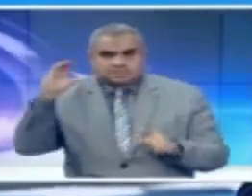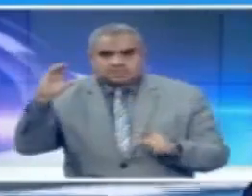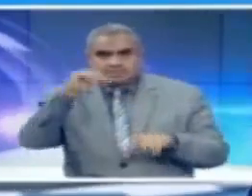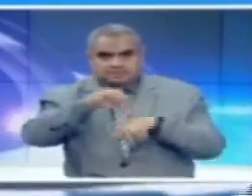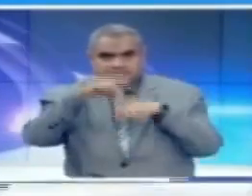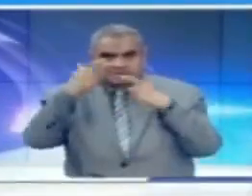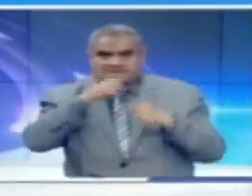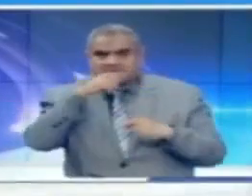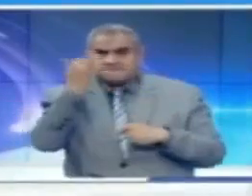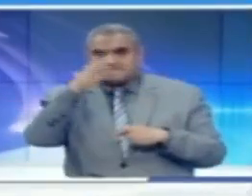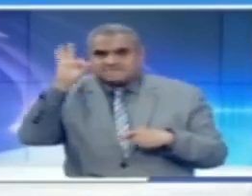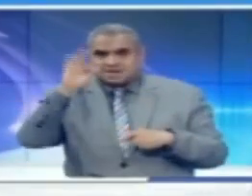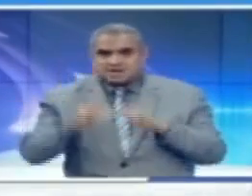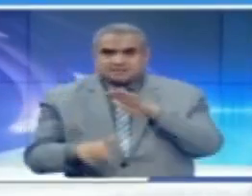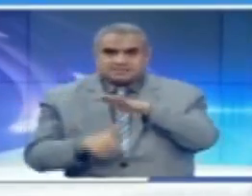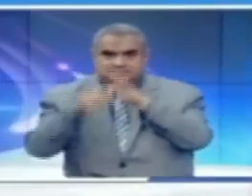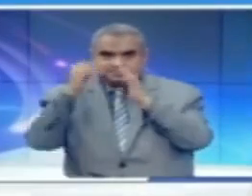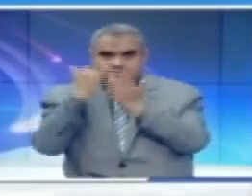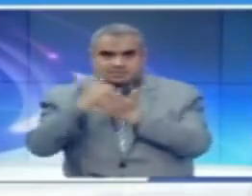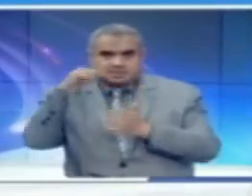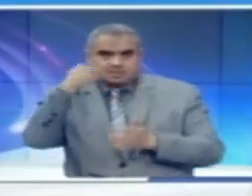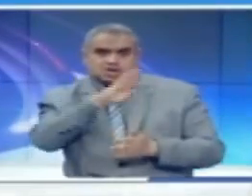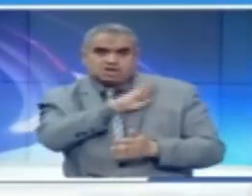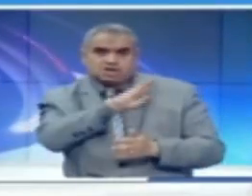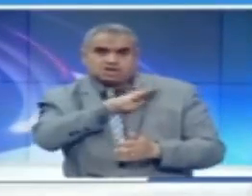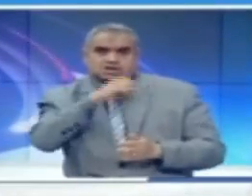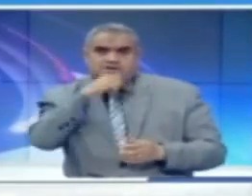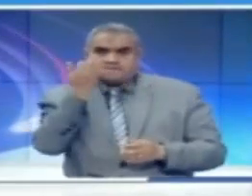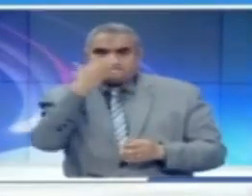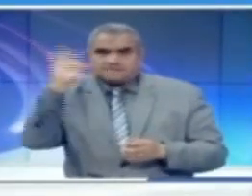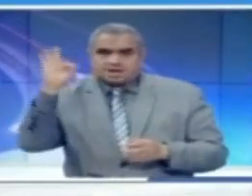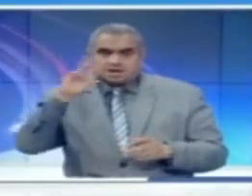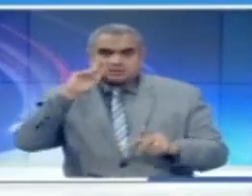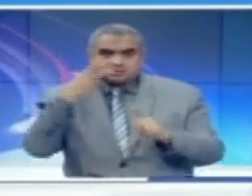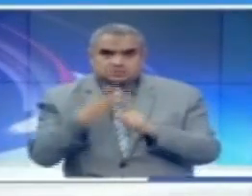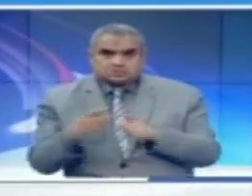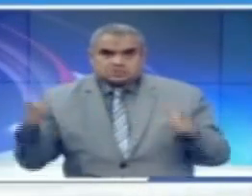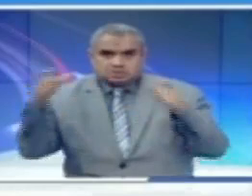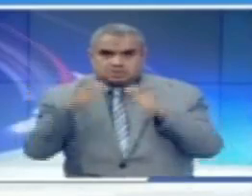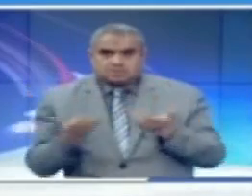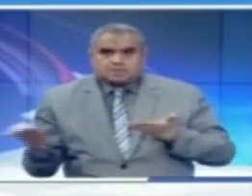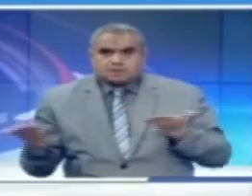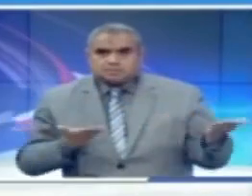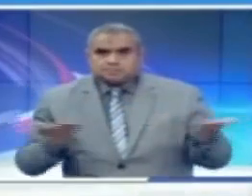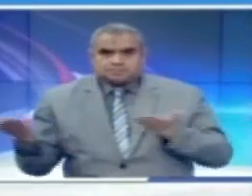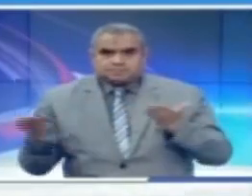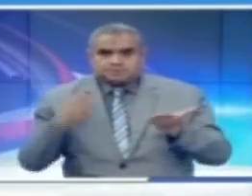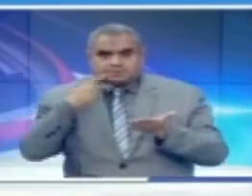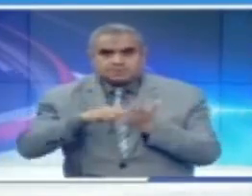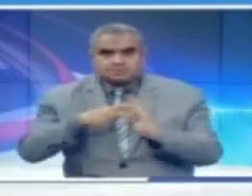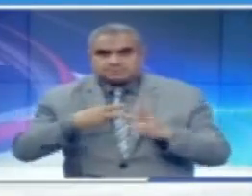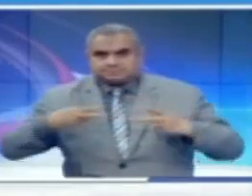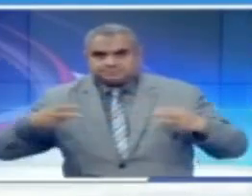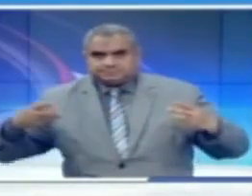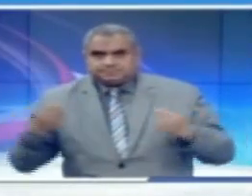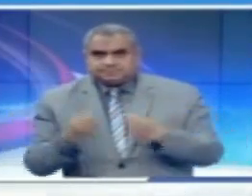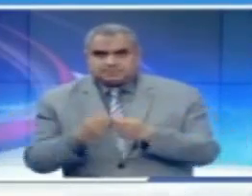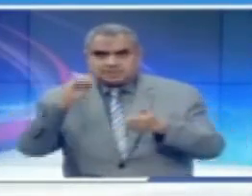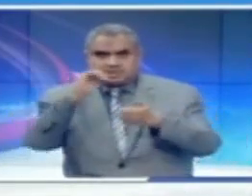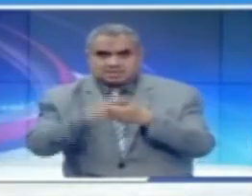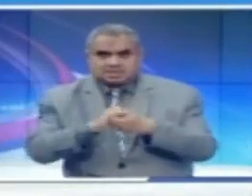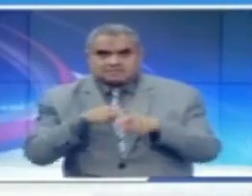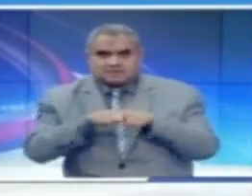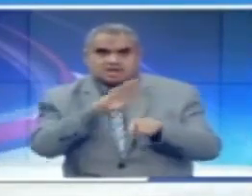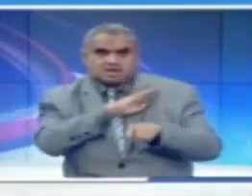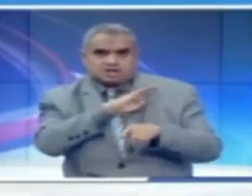باريس مع السيده فلورانس بارلي وزيره الجيوش الفرنسيه، حيث شهد اللقاء التباحث حول تطوير التعاون العسكري فيما بين